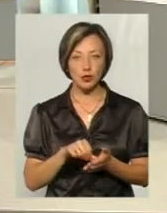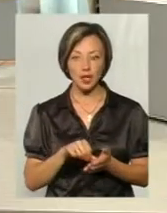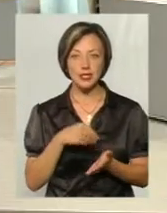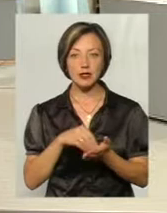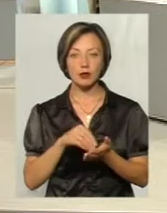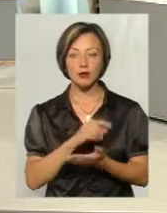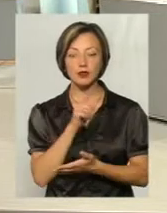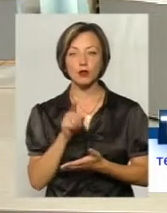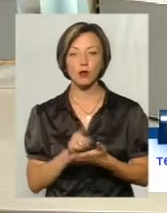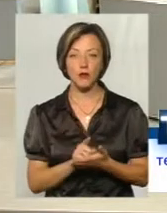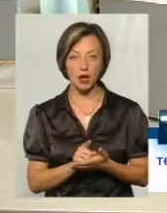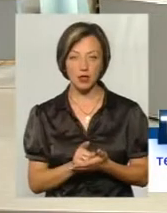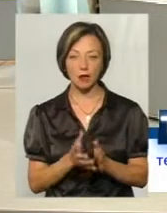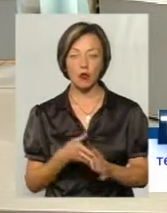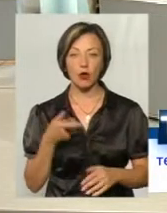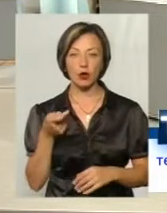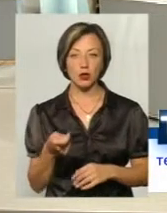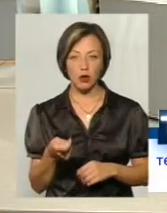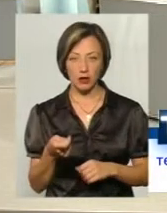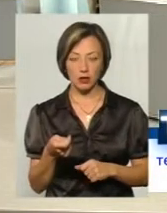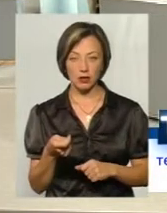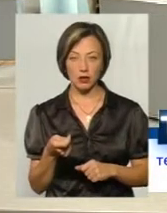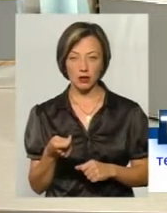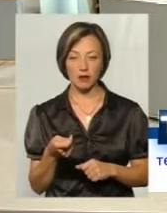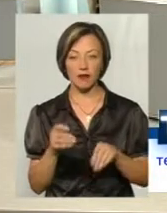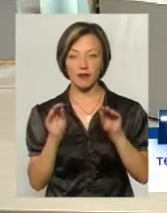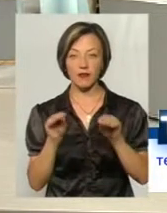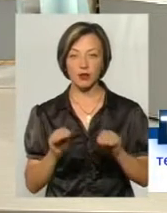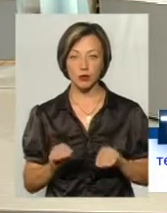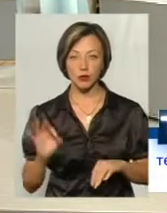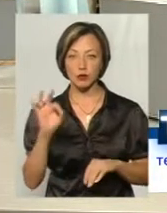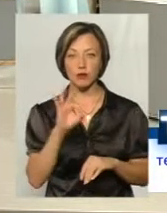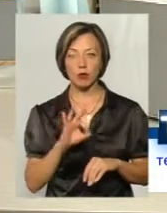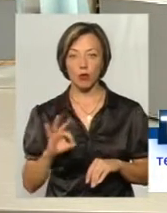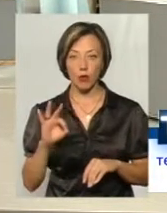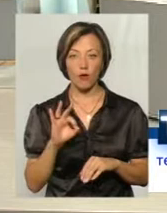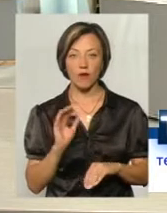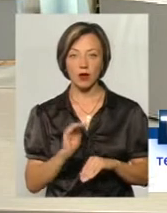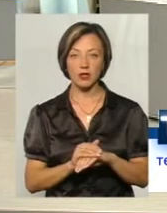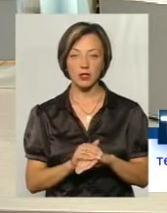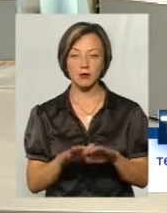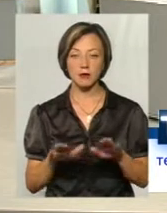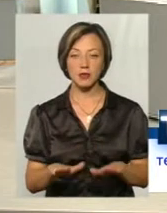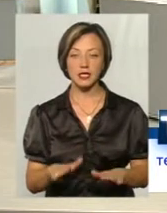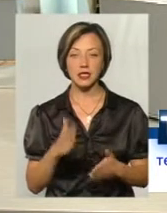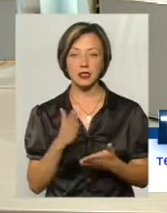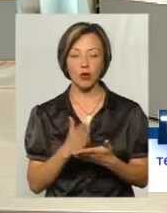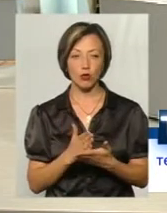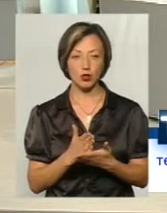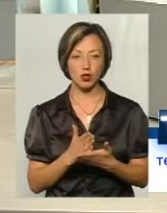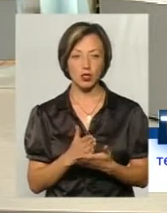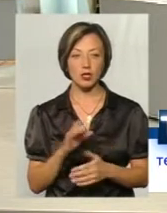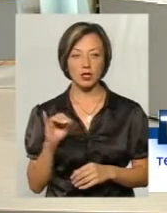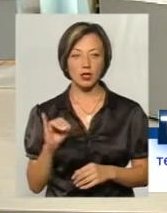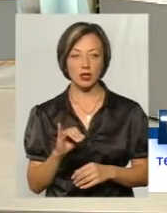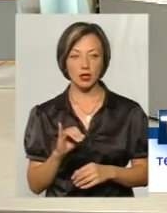закупівлі зобов'язаний подати відомості про фактичне місце знаходження та